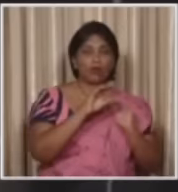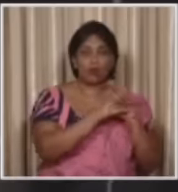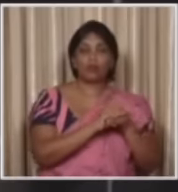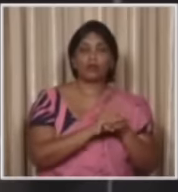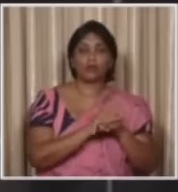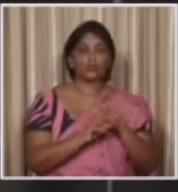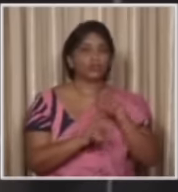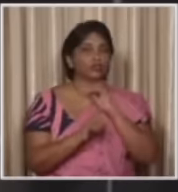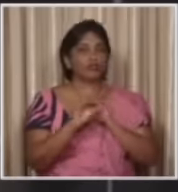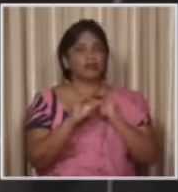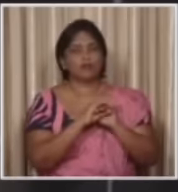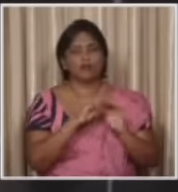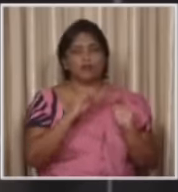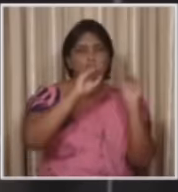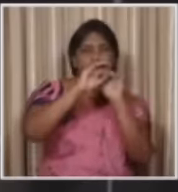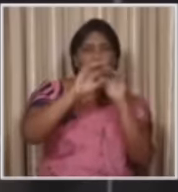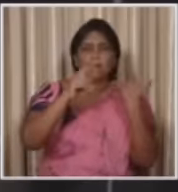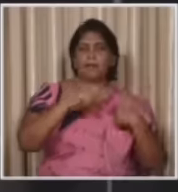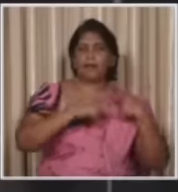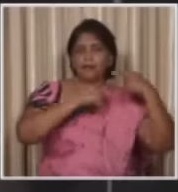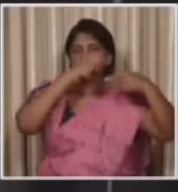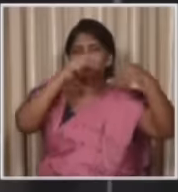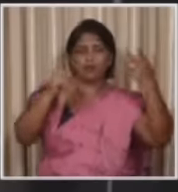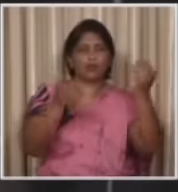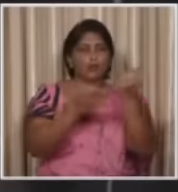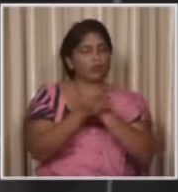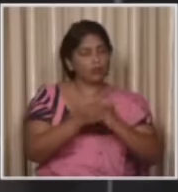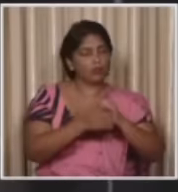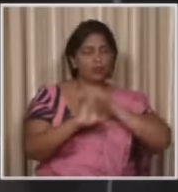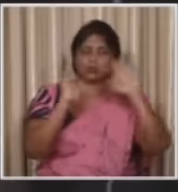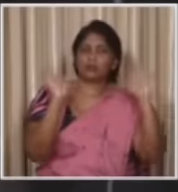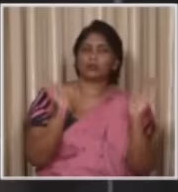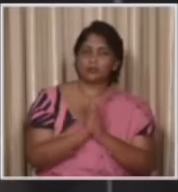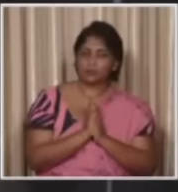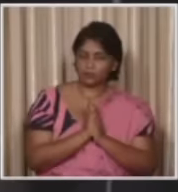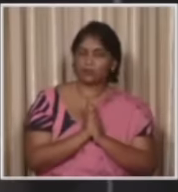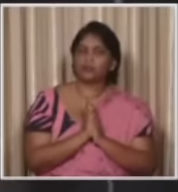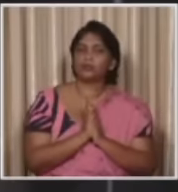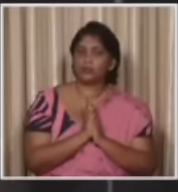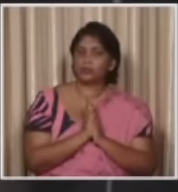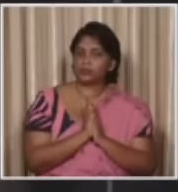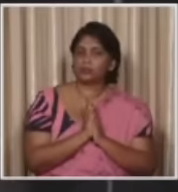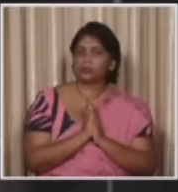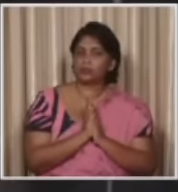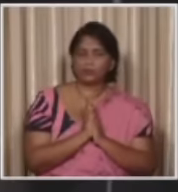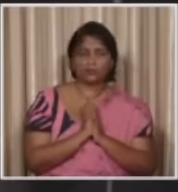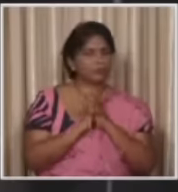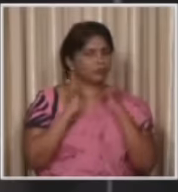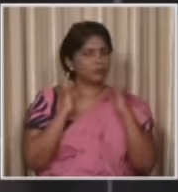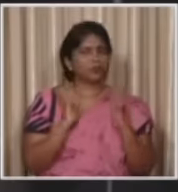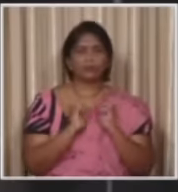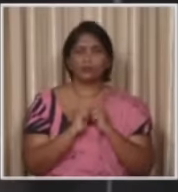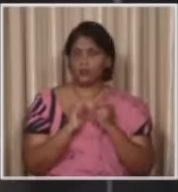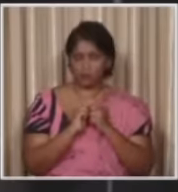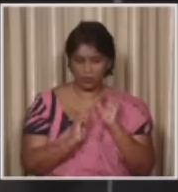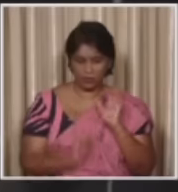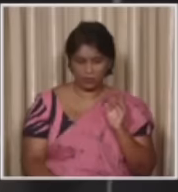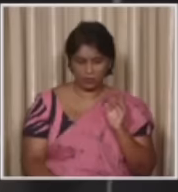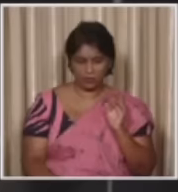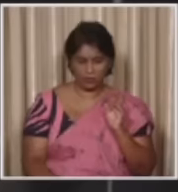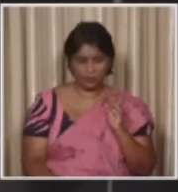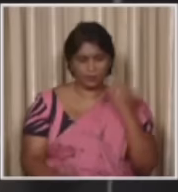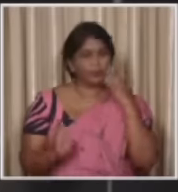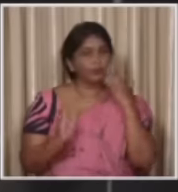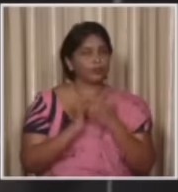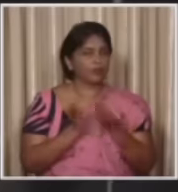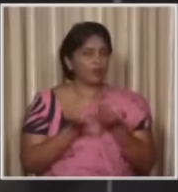අධිකරණ විනිශ්චයකරුන්ට එන්න විදිහක් නැහැ ඒතොර සම්පූර්ණ අධිකරණ පද්ධතියම බරපතල ප්‍රශ්නයකට යොමු වෙලා තිනෝ දැන් මම ඔබතුමාට